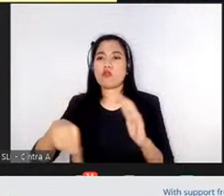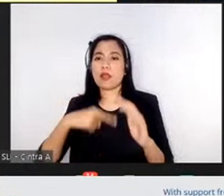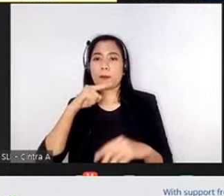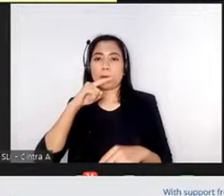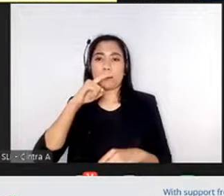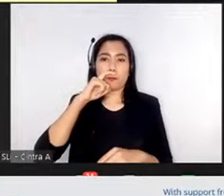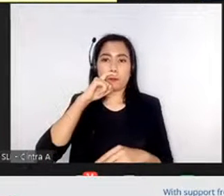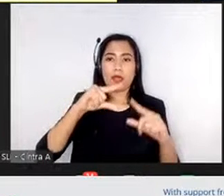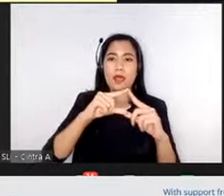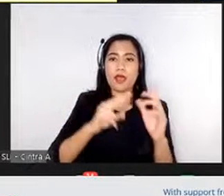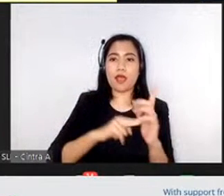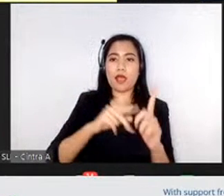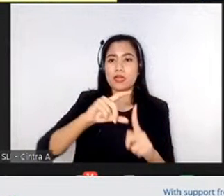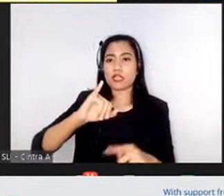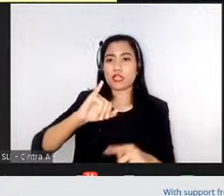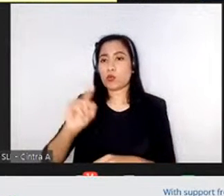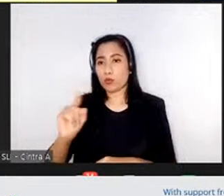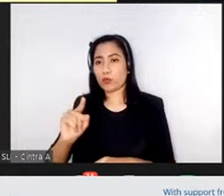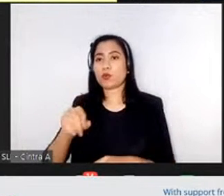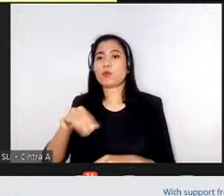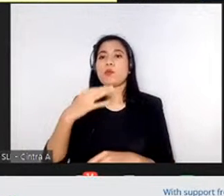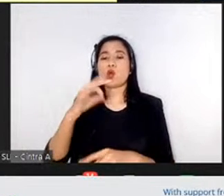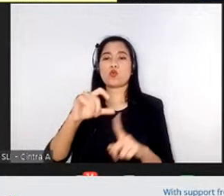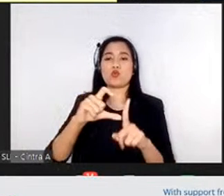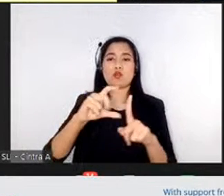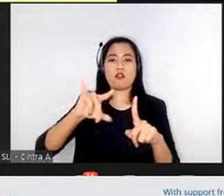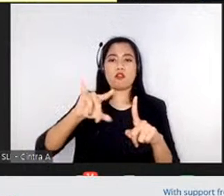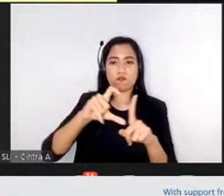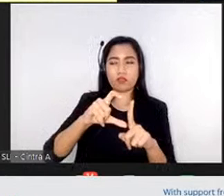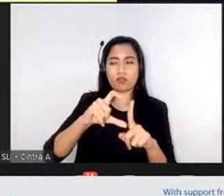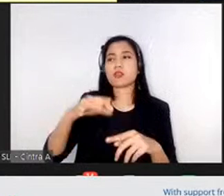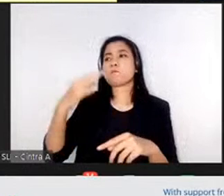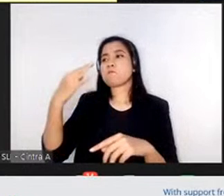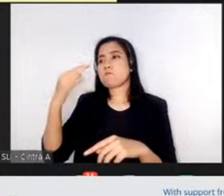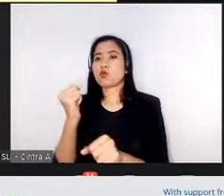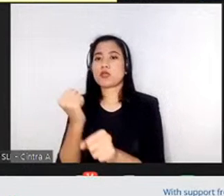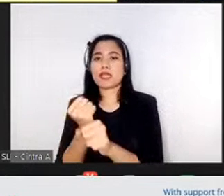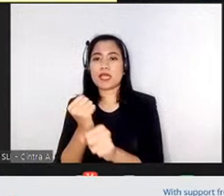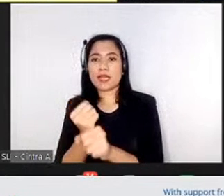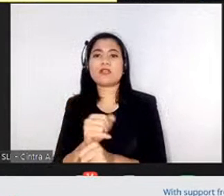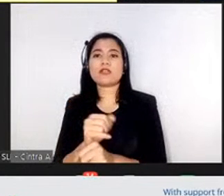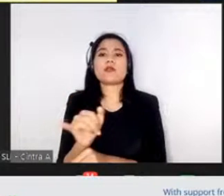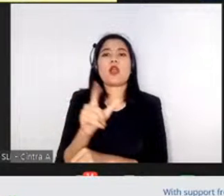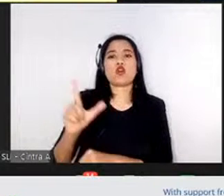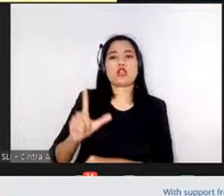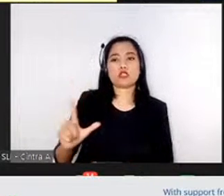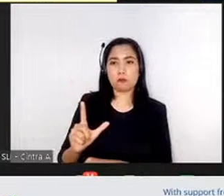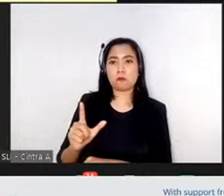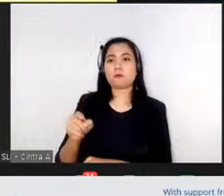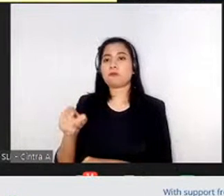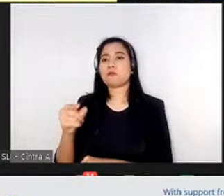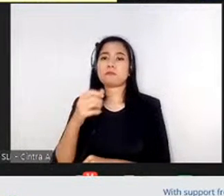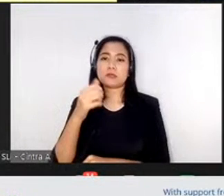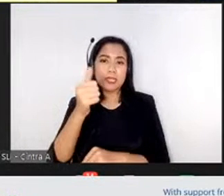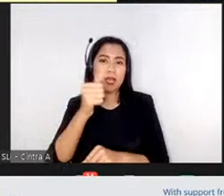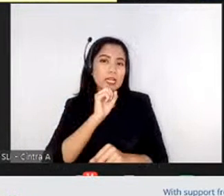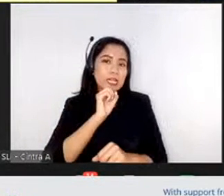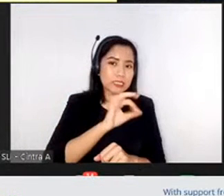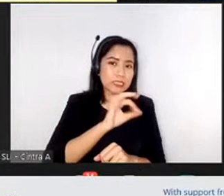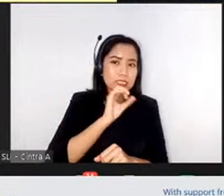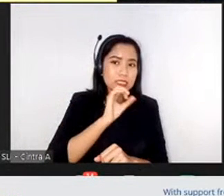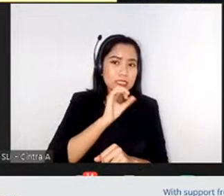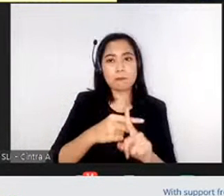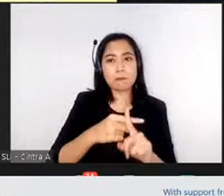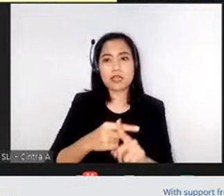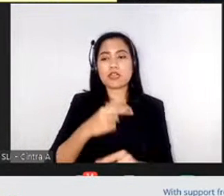David Eh kemudian nanti mungkin Miss gilin dan eh Mr Lorenzo juga bisa menambahkan dari sudut pandang masing-masing konteksnya di kawasan